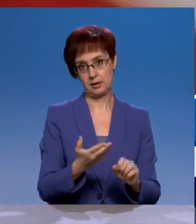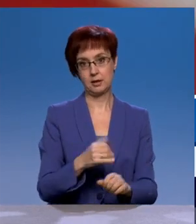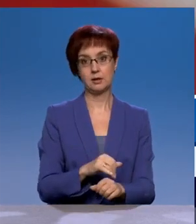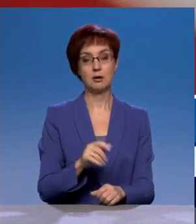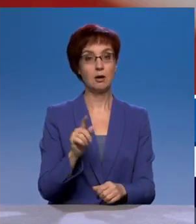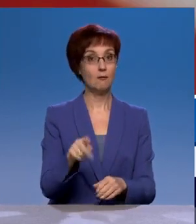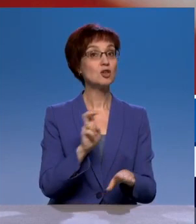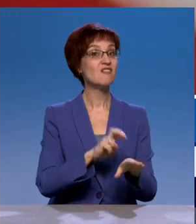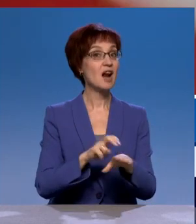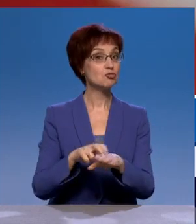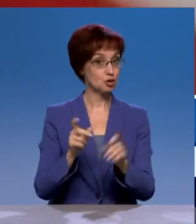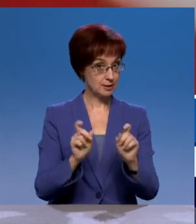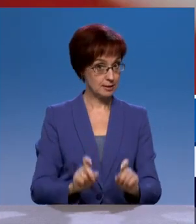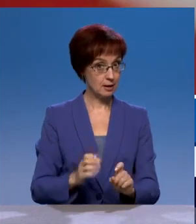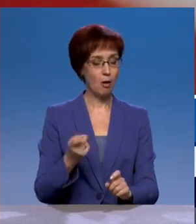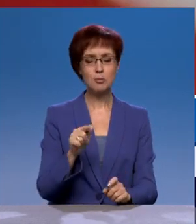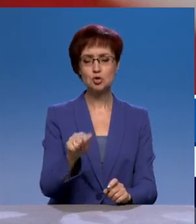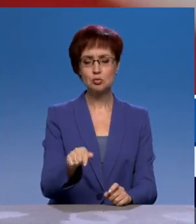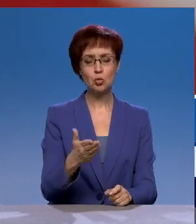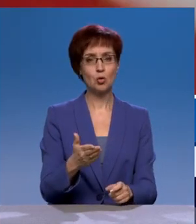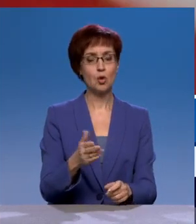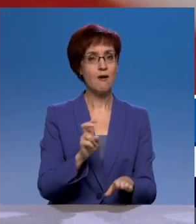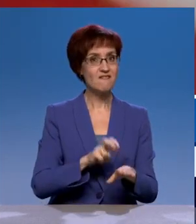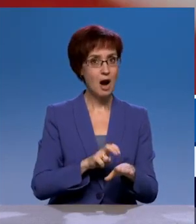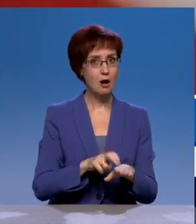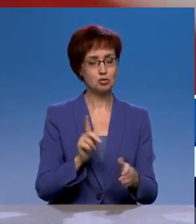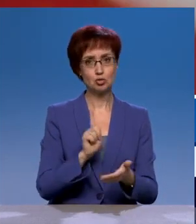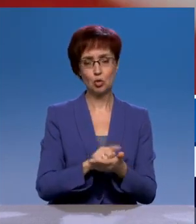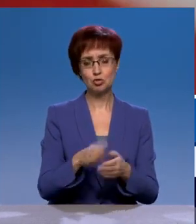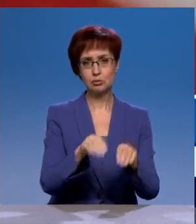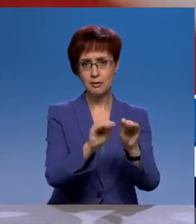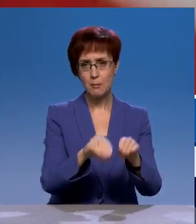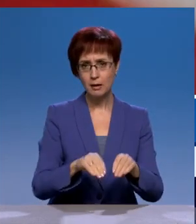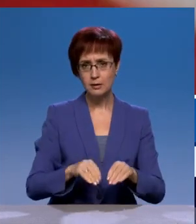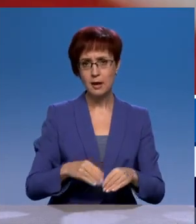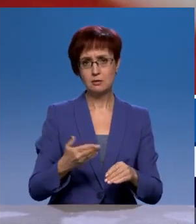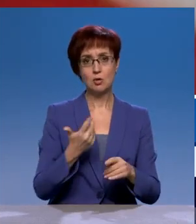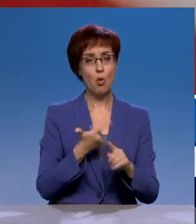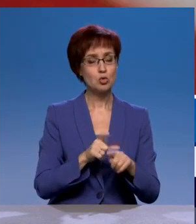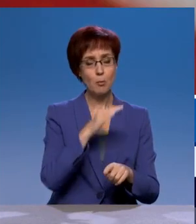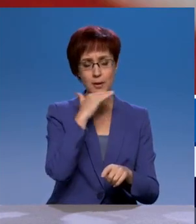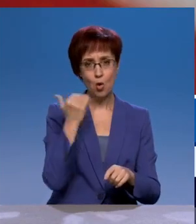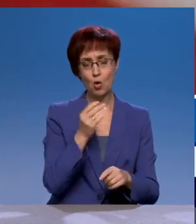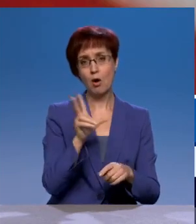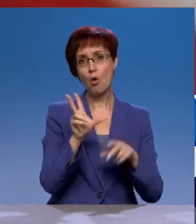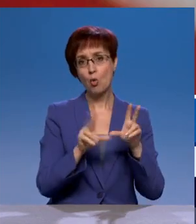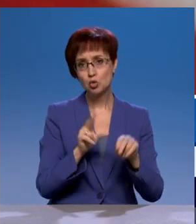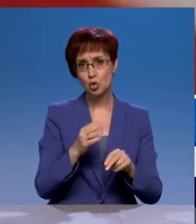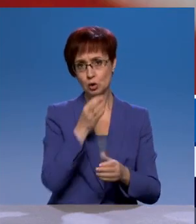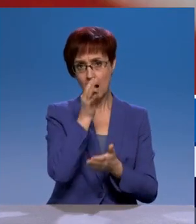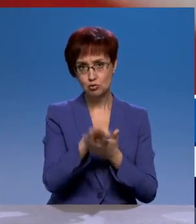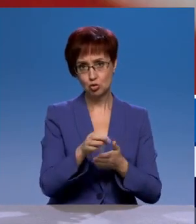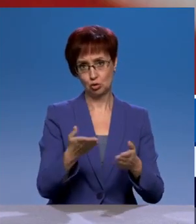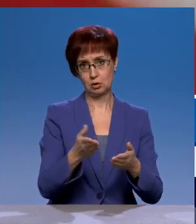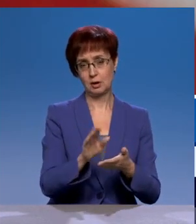и почему они заполняют такое количество форм? У нас огромное количество учетно-отчетных форм, которые требуется заполнить и врачу,